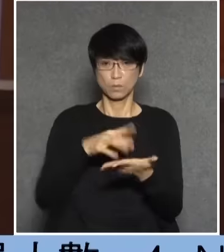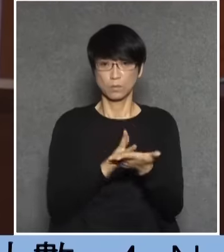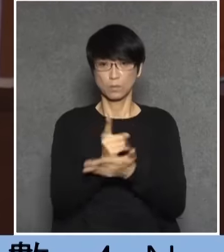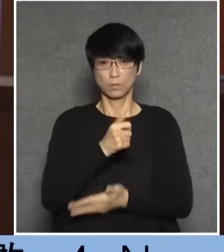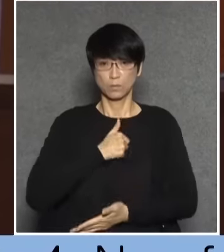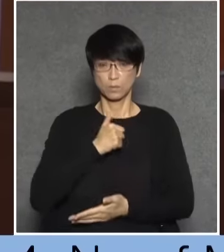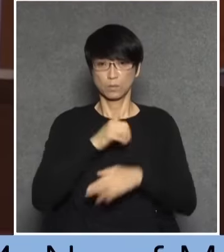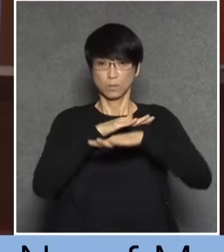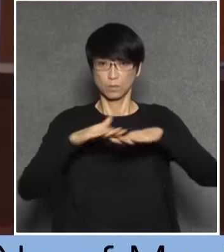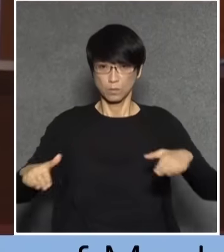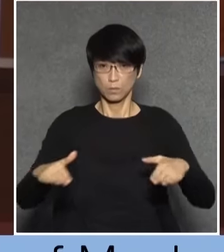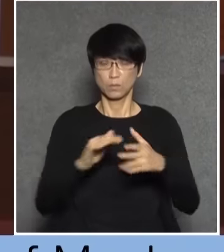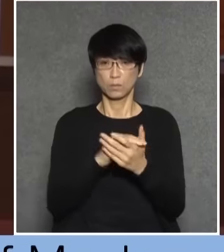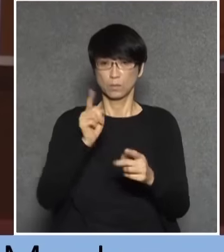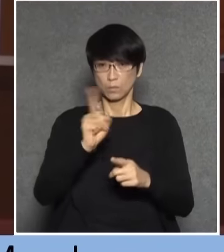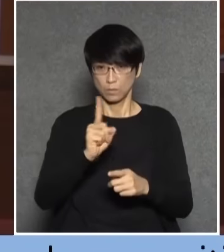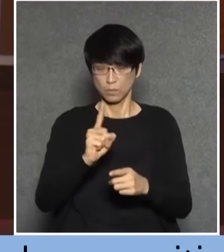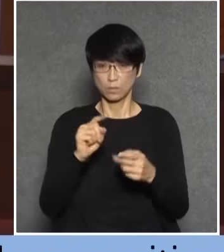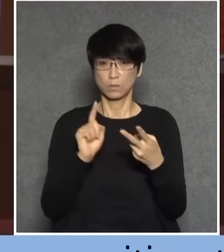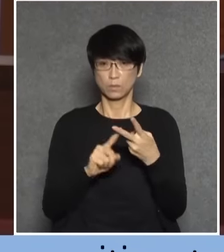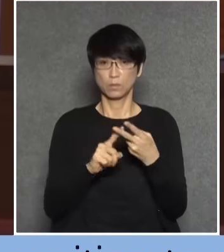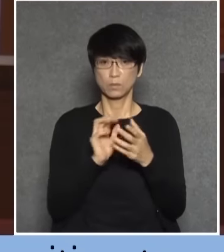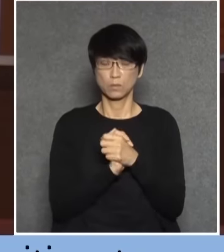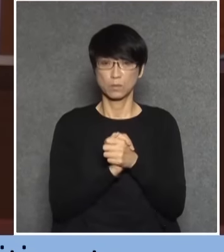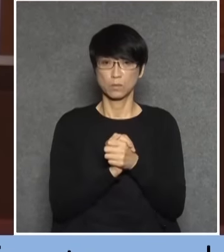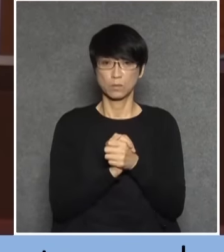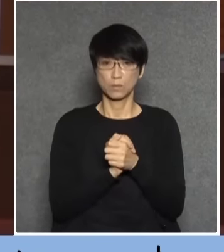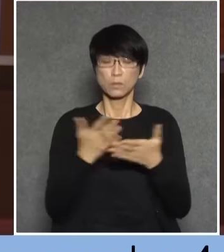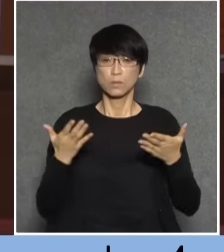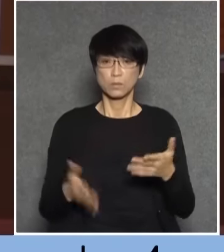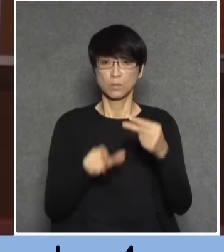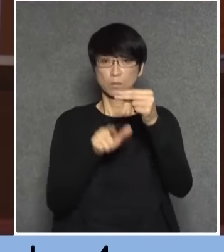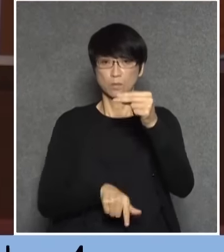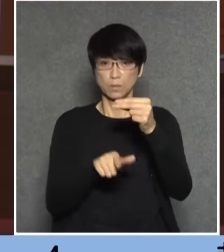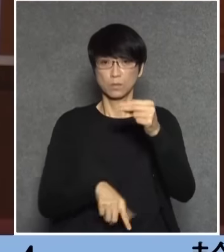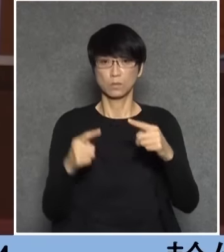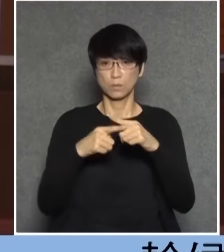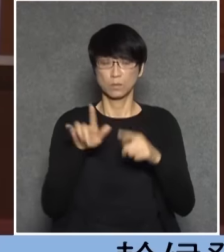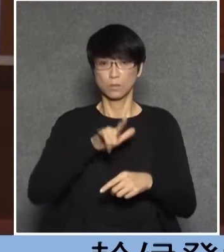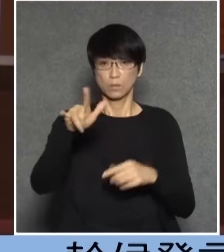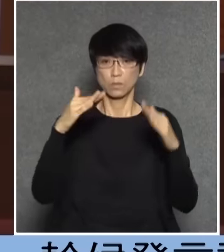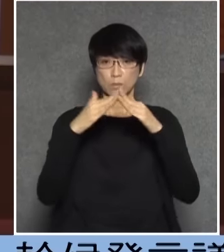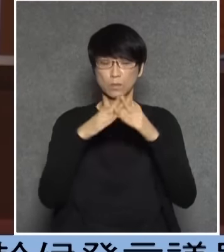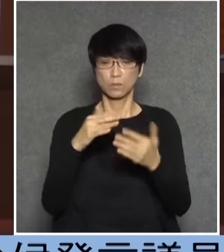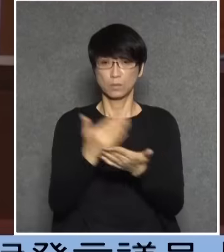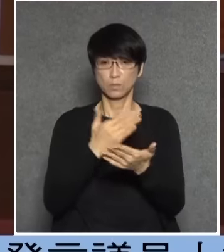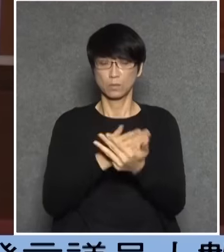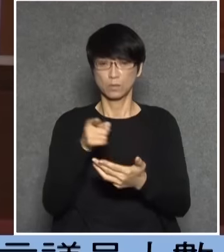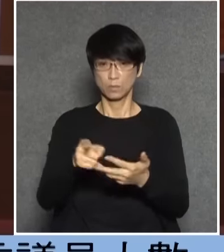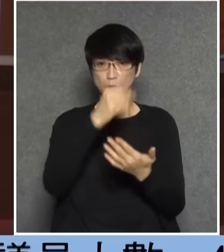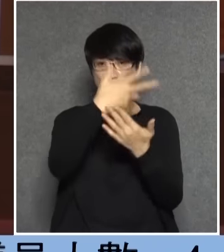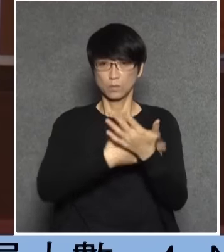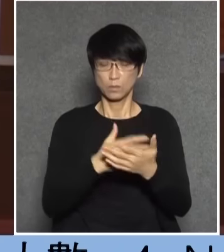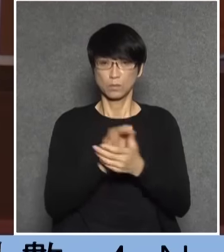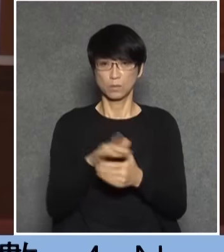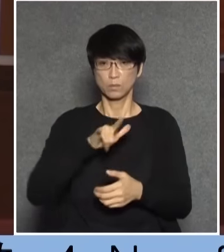安全性和性能。另一方面，據報在今年7月底民航處測試該管理系統期間，曾發生飛